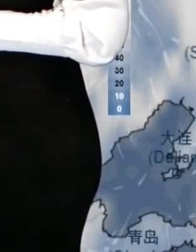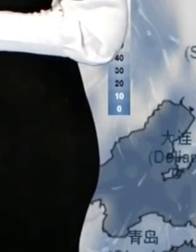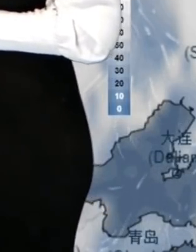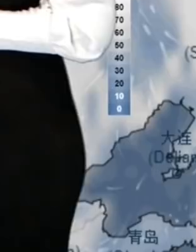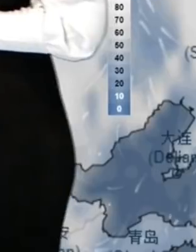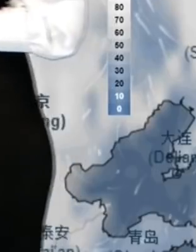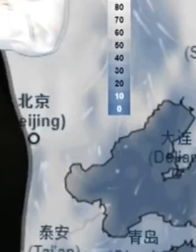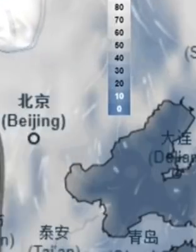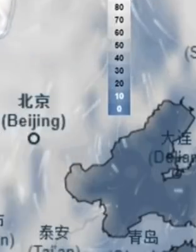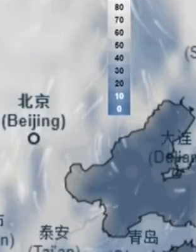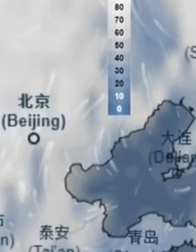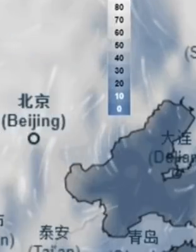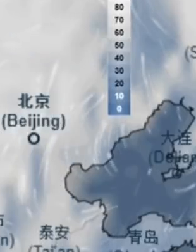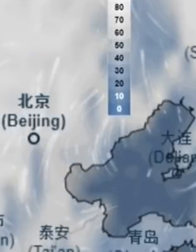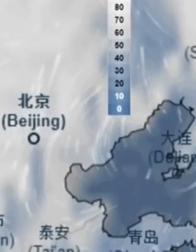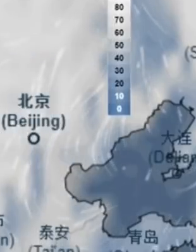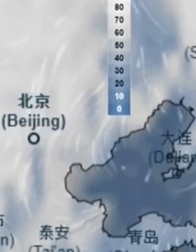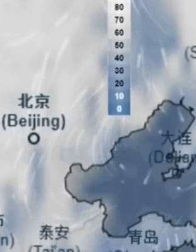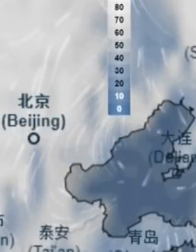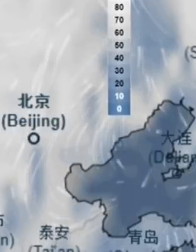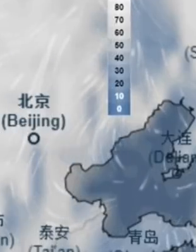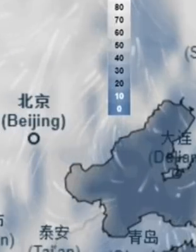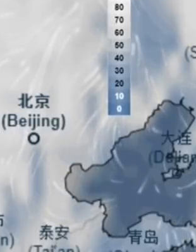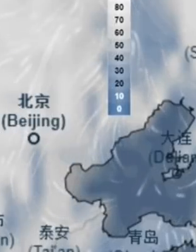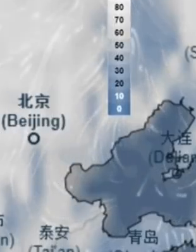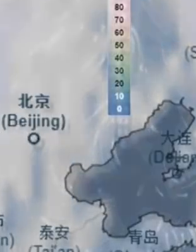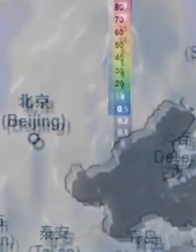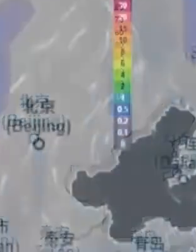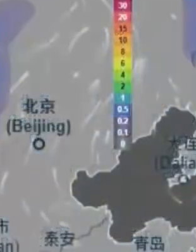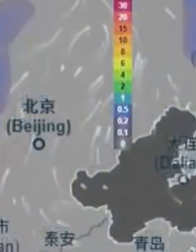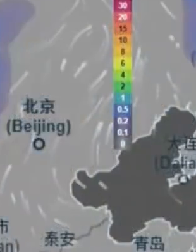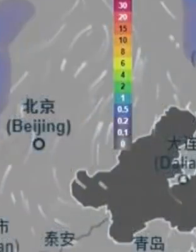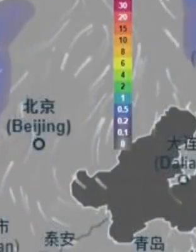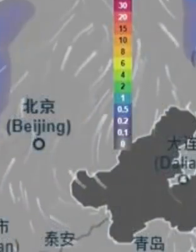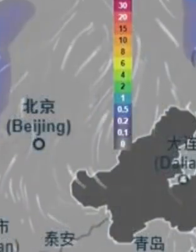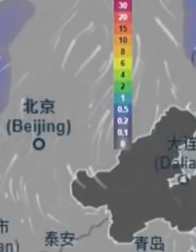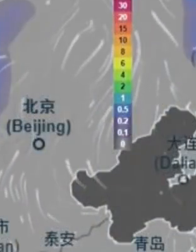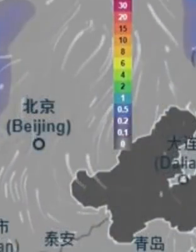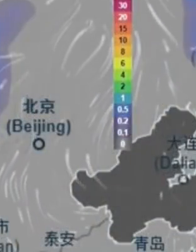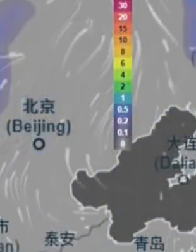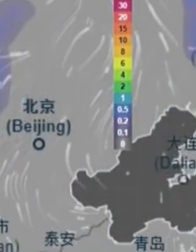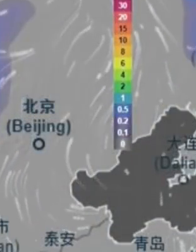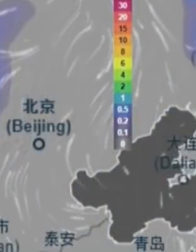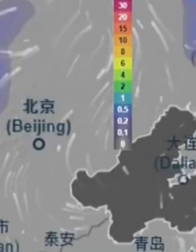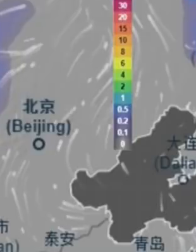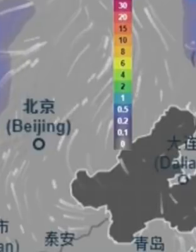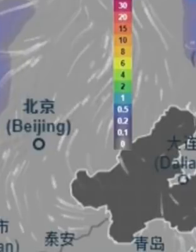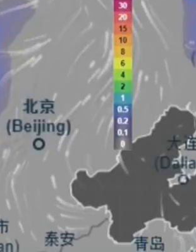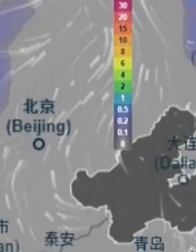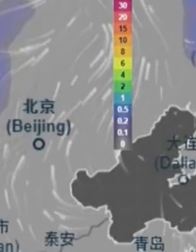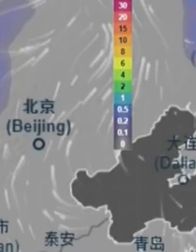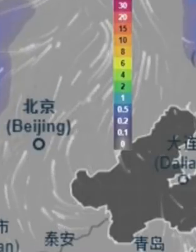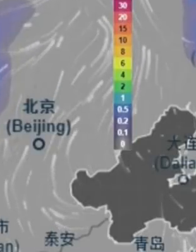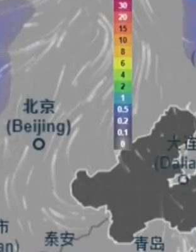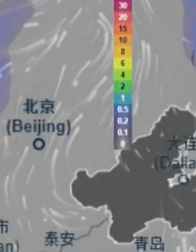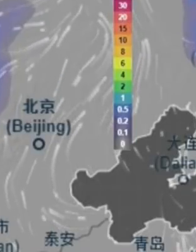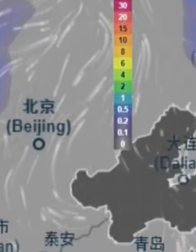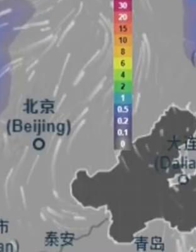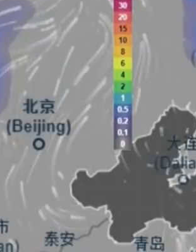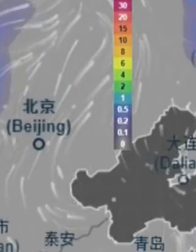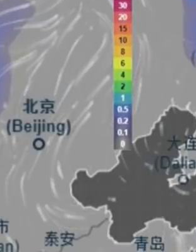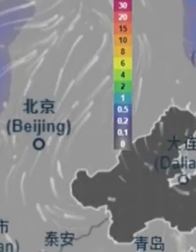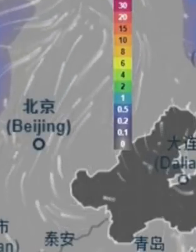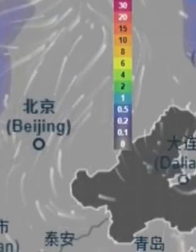хагастай үүлэрхэг байж, бусад нутгаараа багавтар үүлтэй байна. Урд тундасны хувьд шөндөө төвийн аймагуд нутгийн зүүн хэсэг, замын зүүн аймагуудын ихэх